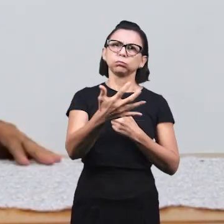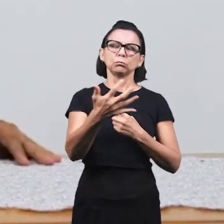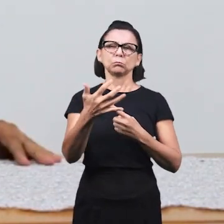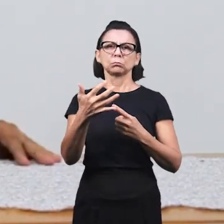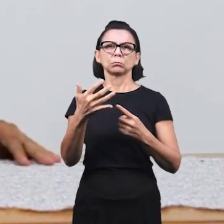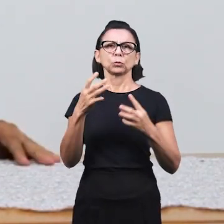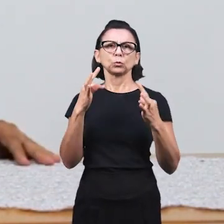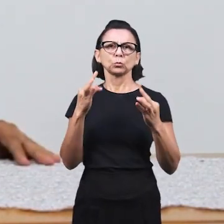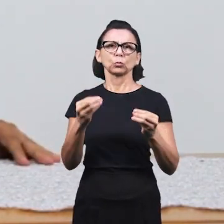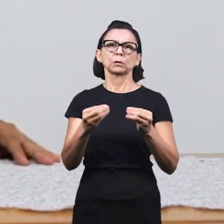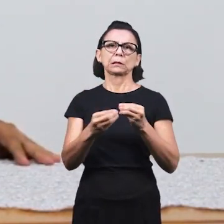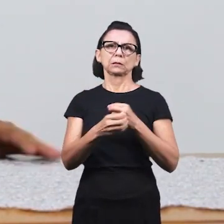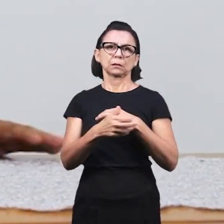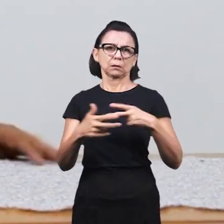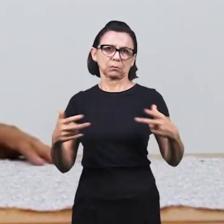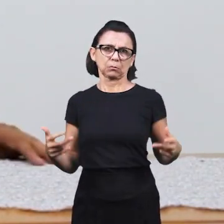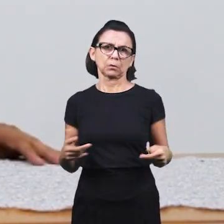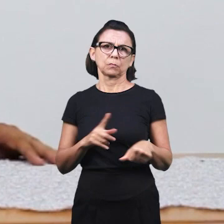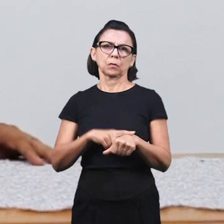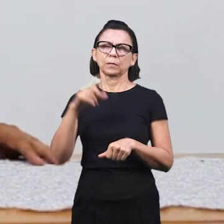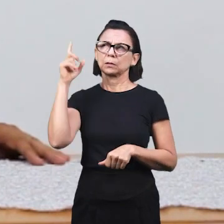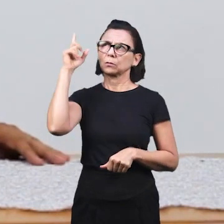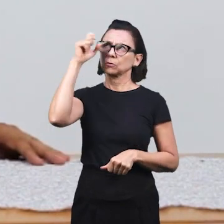Боге усматривающем.